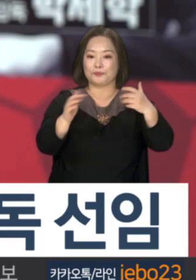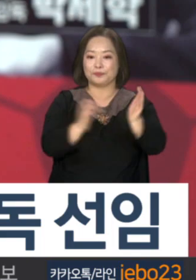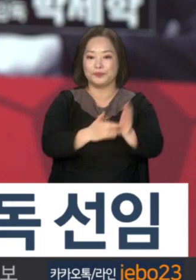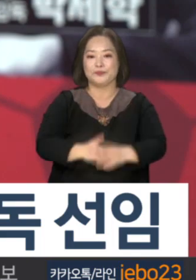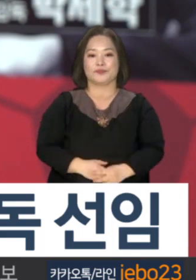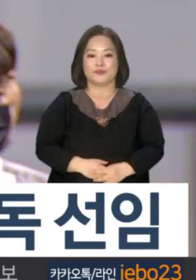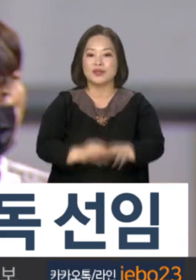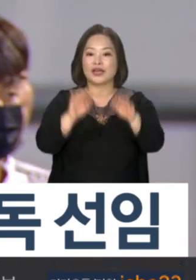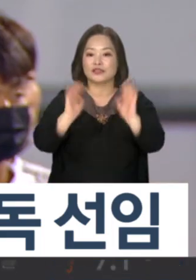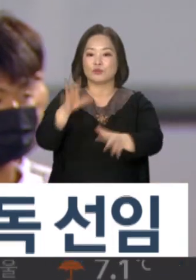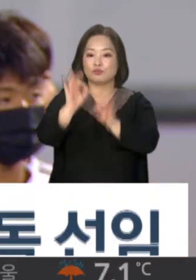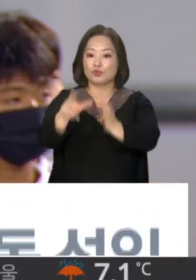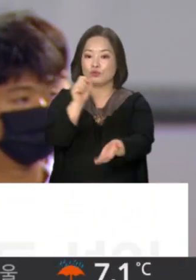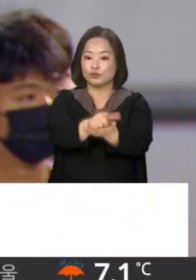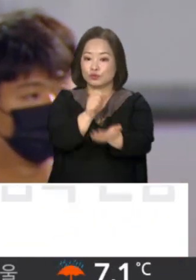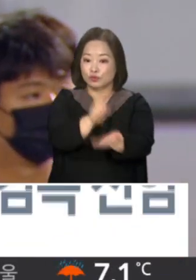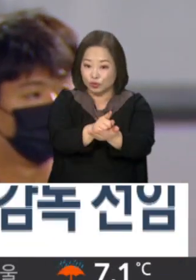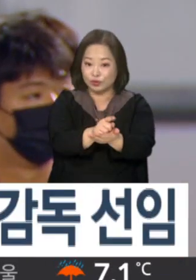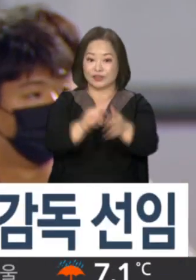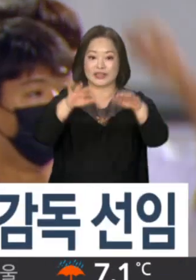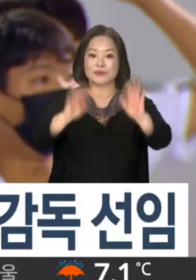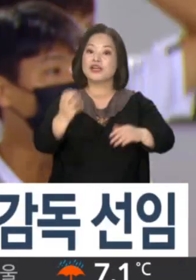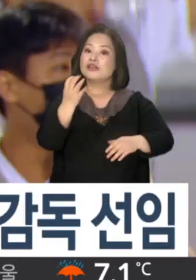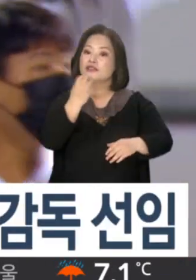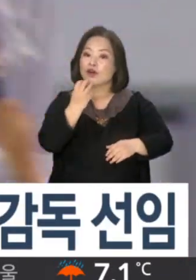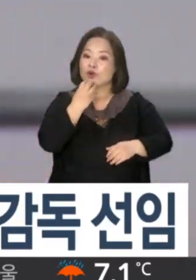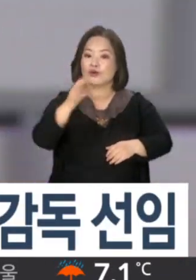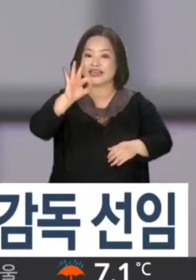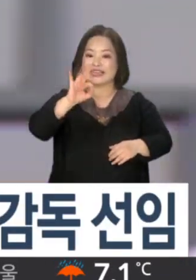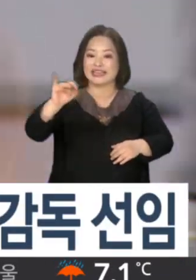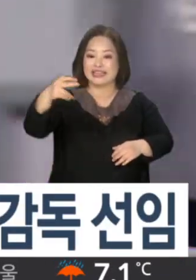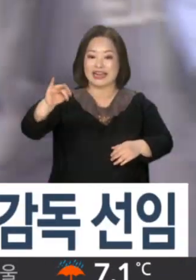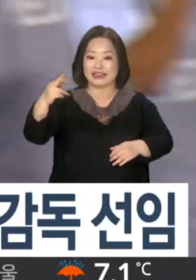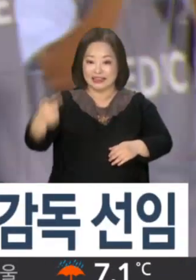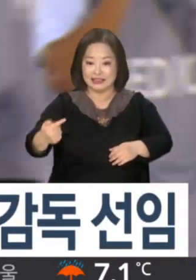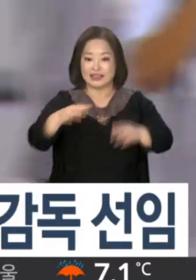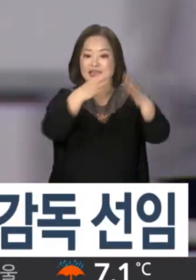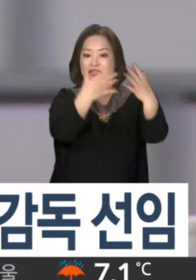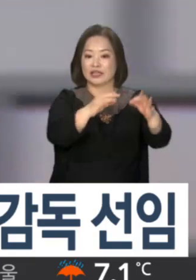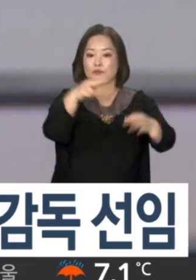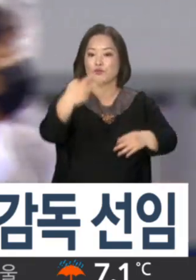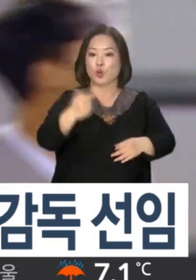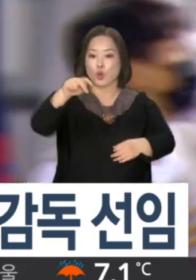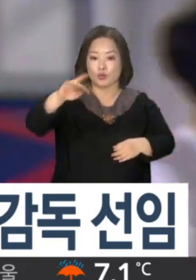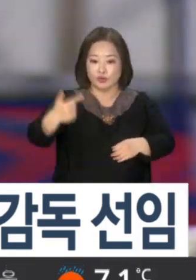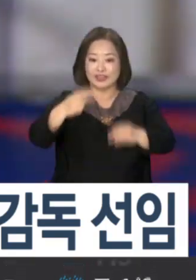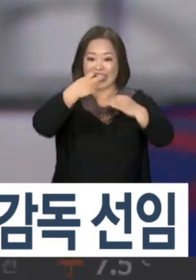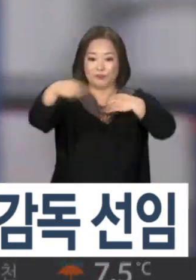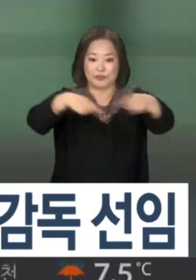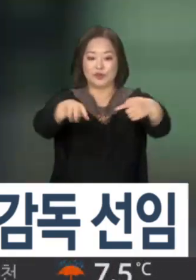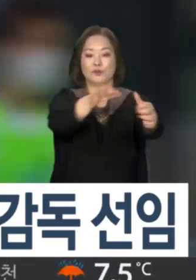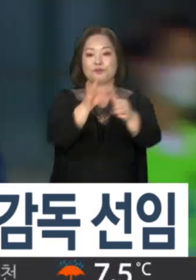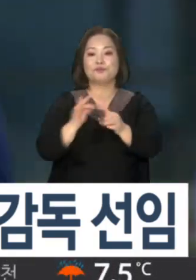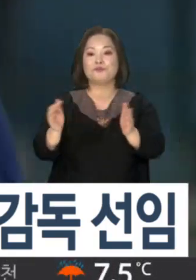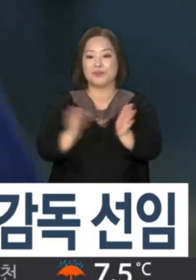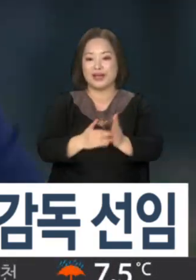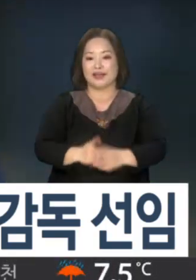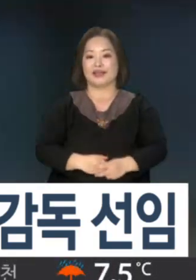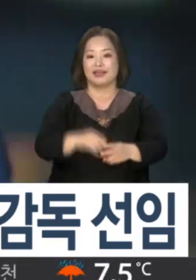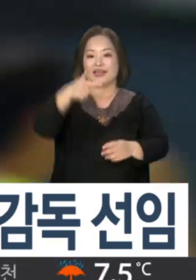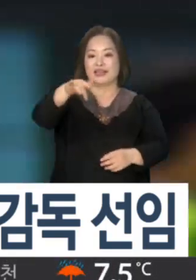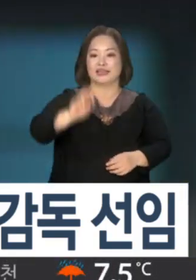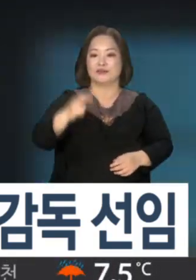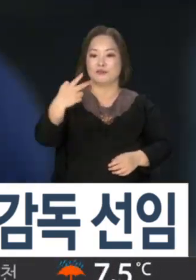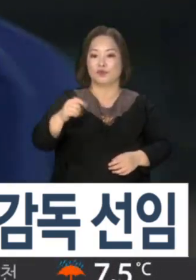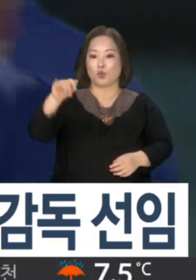밝혔습니다. 프로축구 K리그2 서울 이랜드 FC는 김도균 감독을 새 사령탑으로 낙점했습니다.